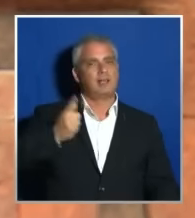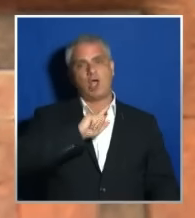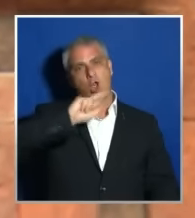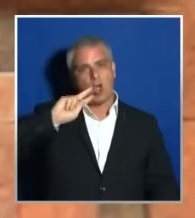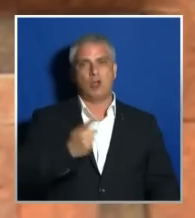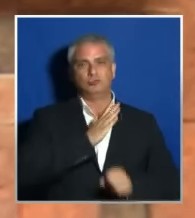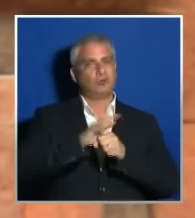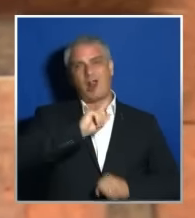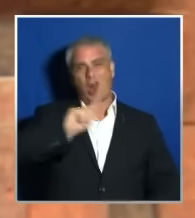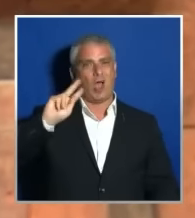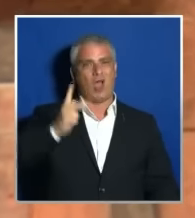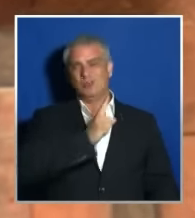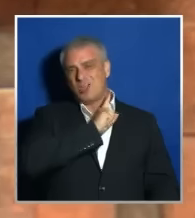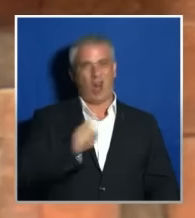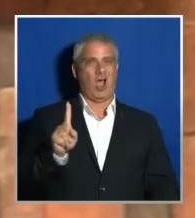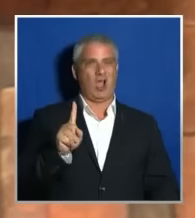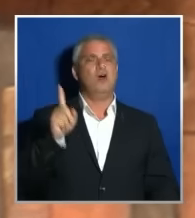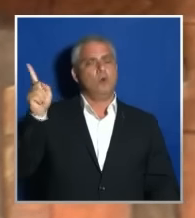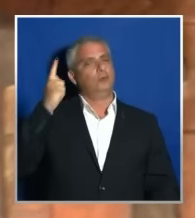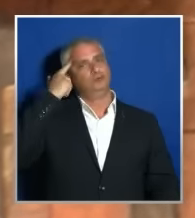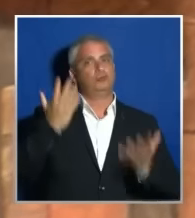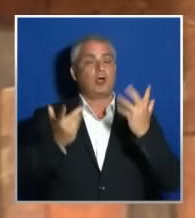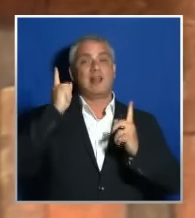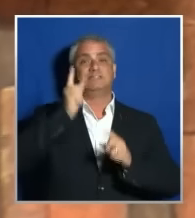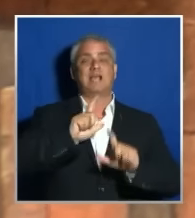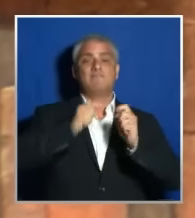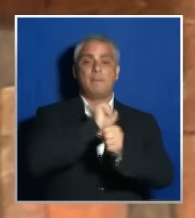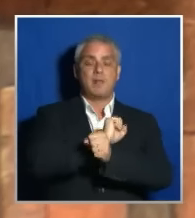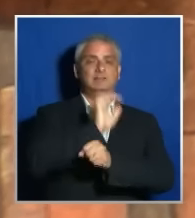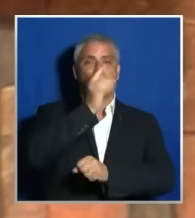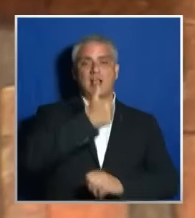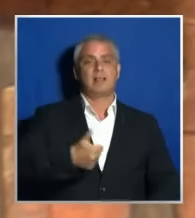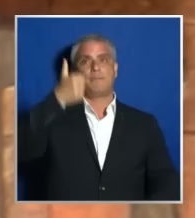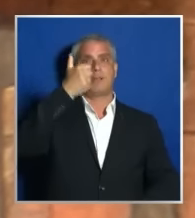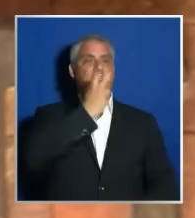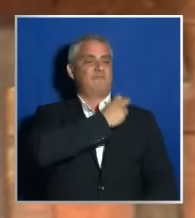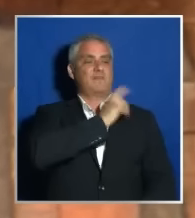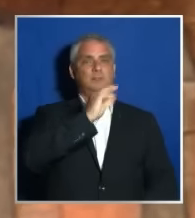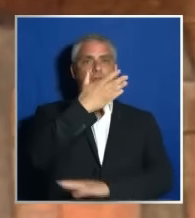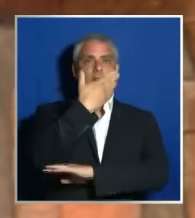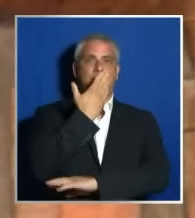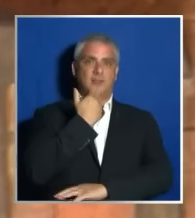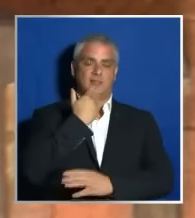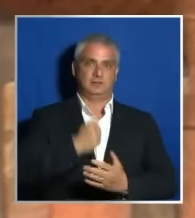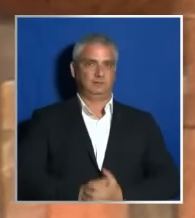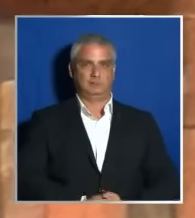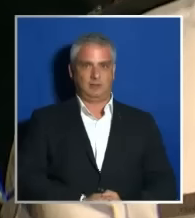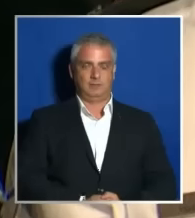עוד, שוקל להוציא צווי מעצר נגד מנהיגיה ומפקדיה של מדינת